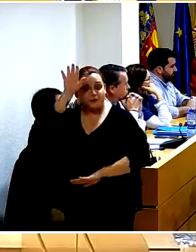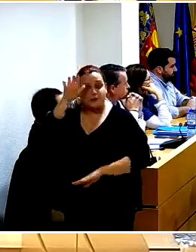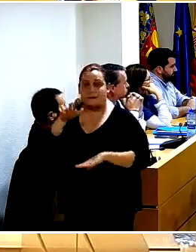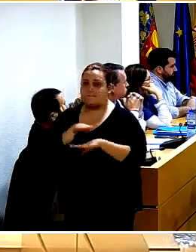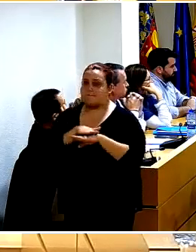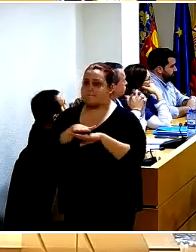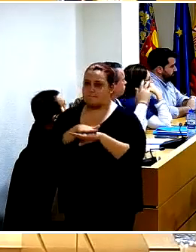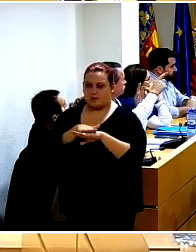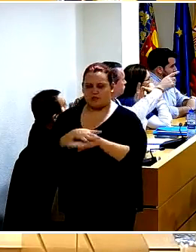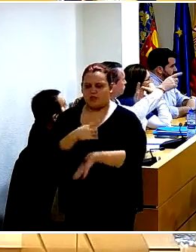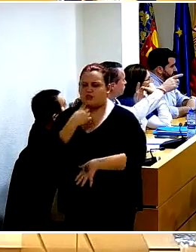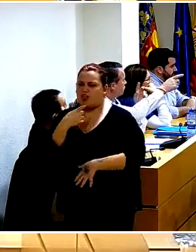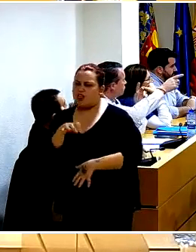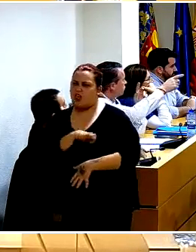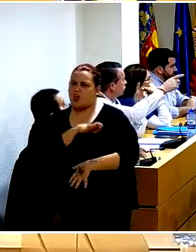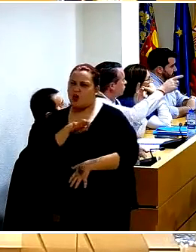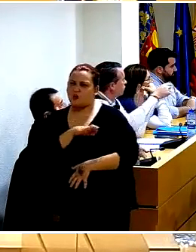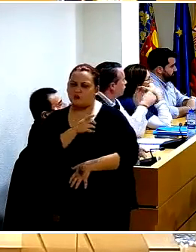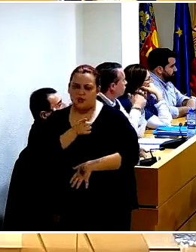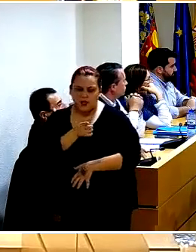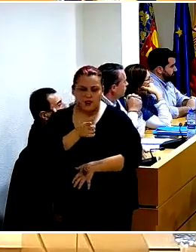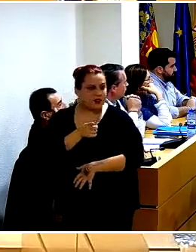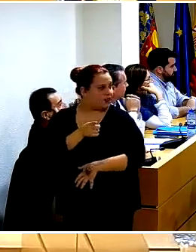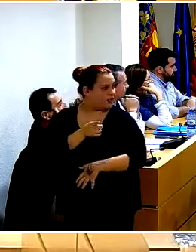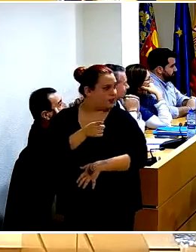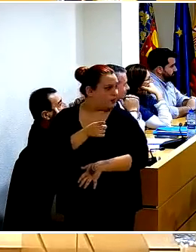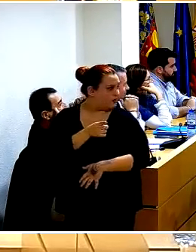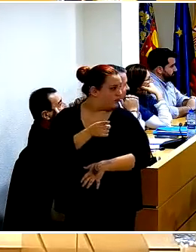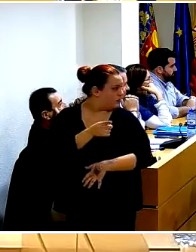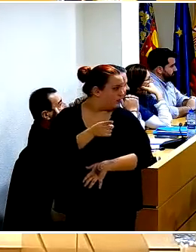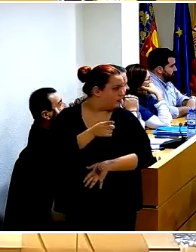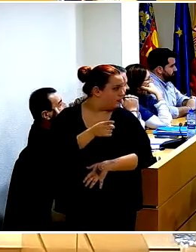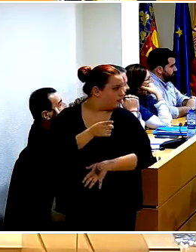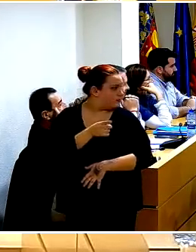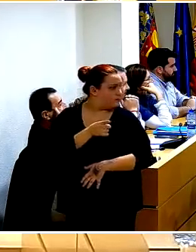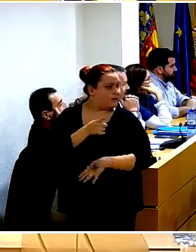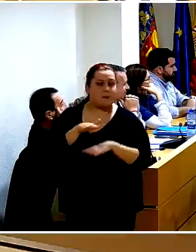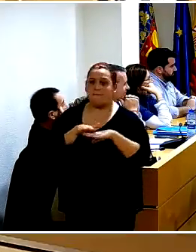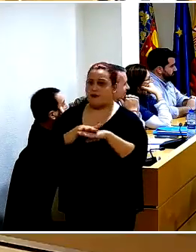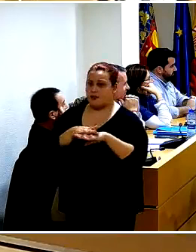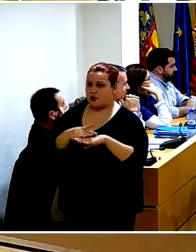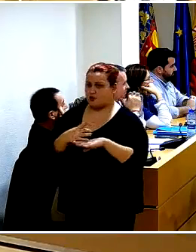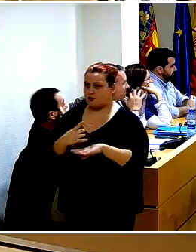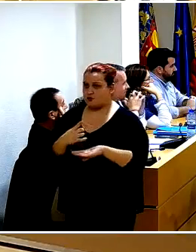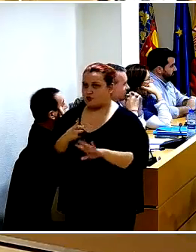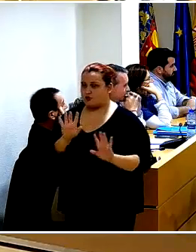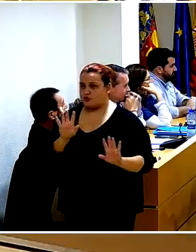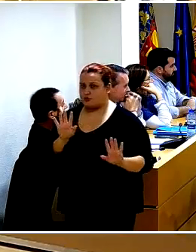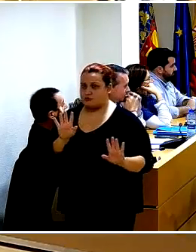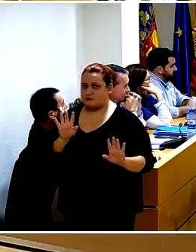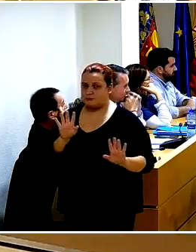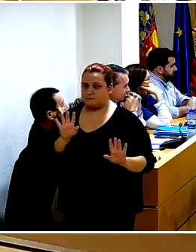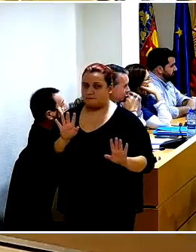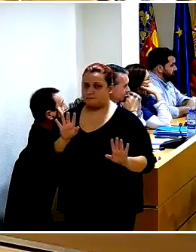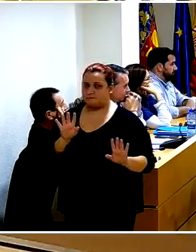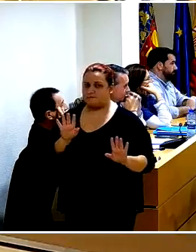quan diu vostè que està més brut que... Ai, perdona. És que creia que havia dit que... Pues tens la